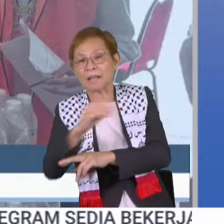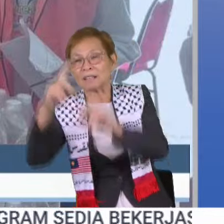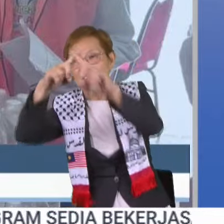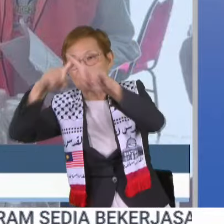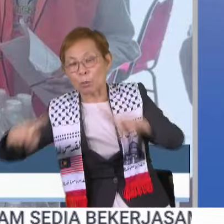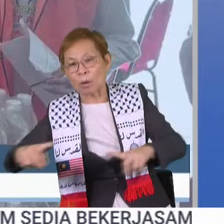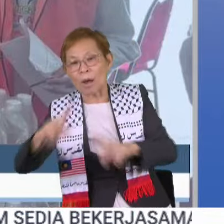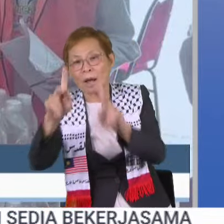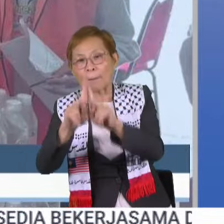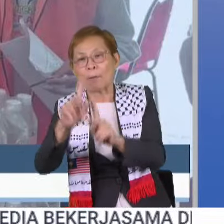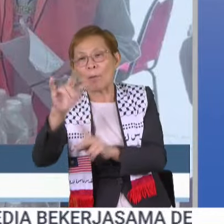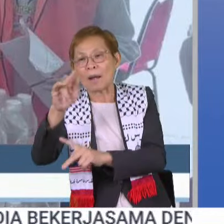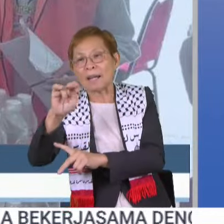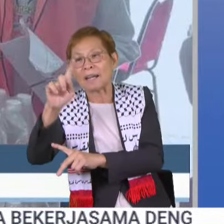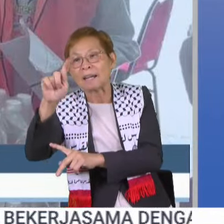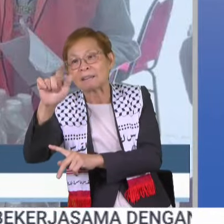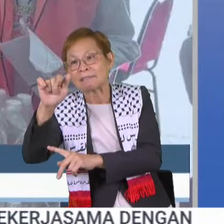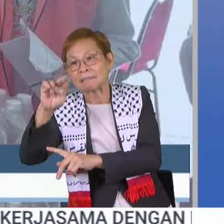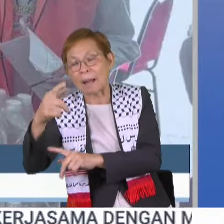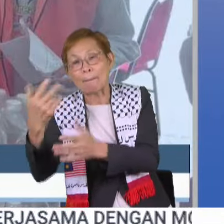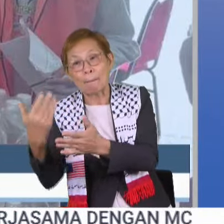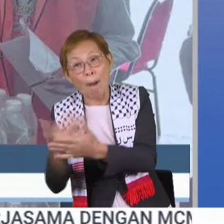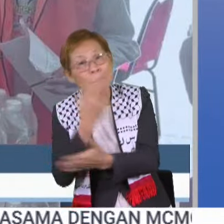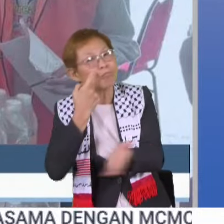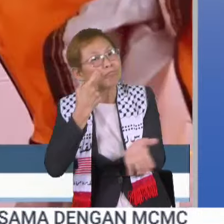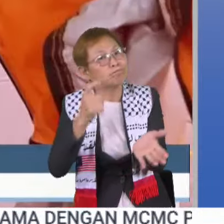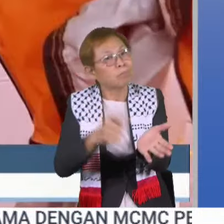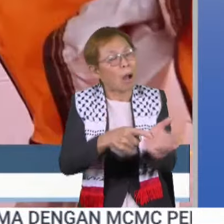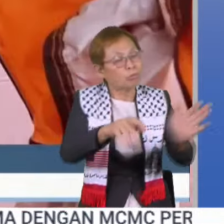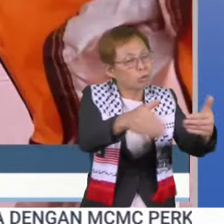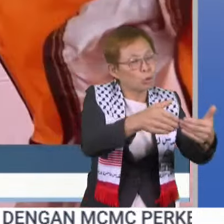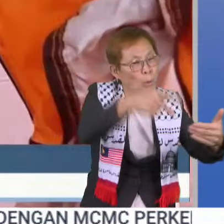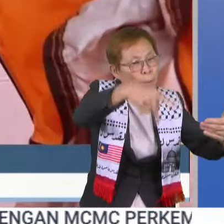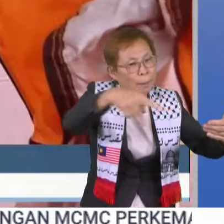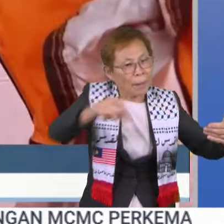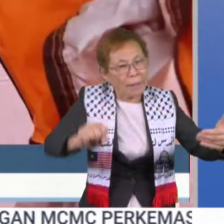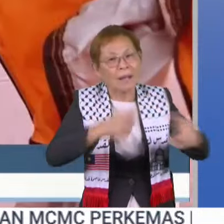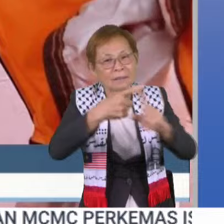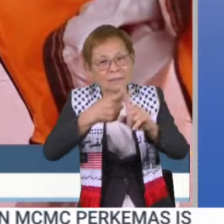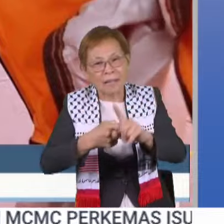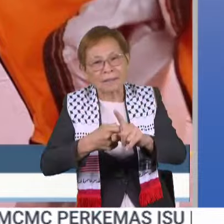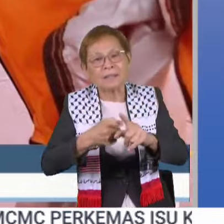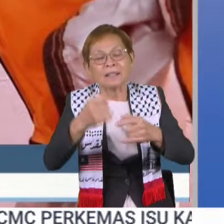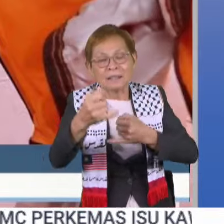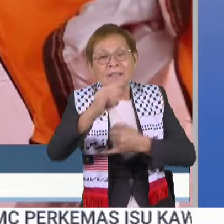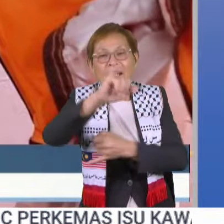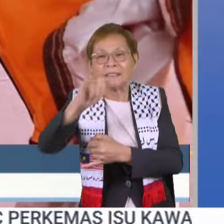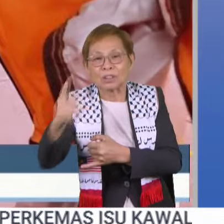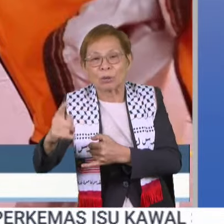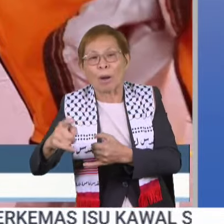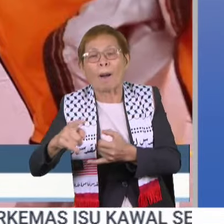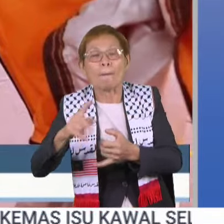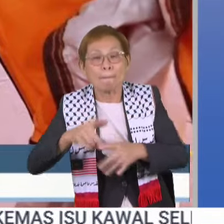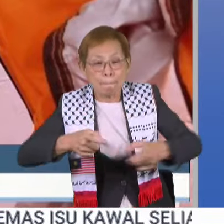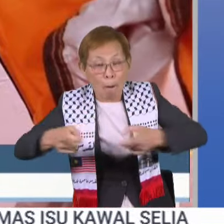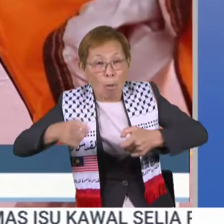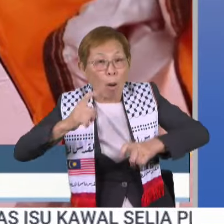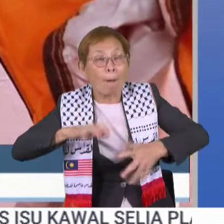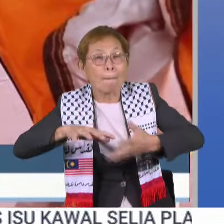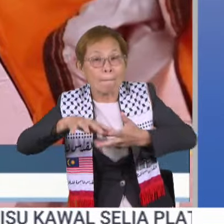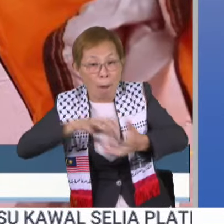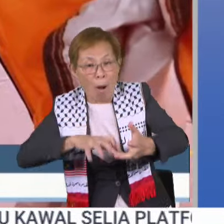dewan serbaguna Kampung Lintang baru berdasarkan notis penutupan daripada jawatankuasa pengurusan bencana bencana daerah Siburan PPS